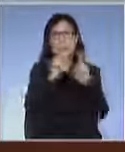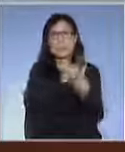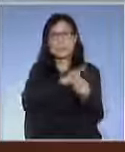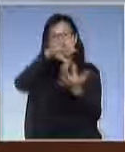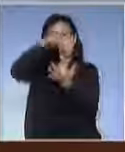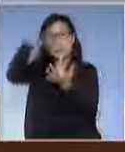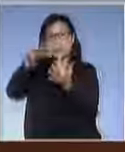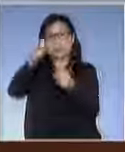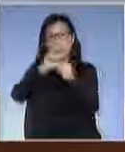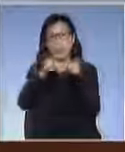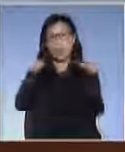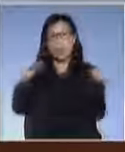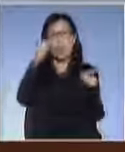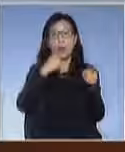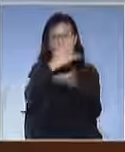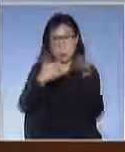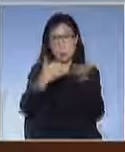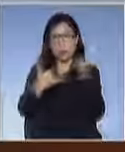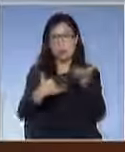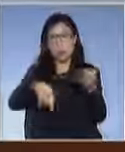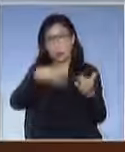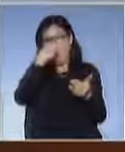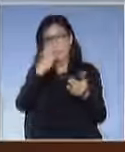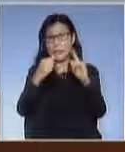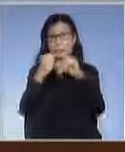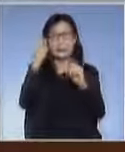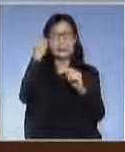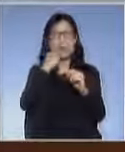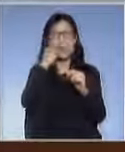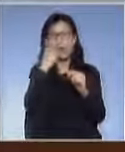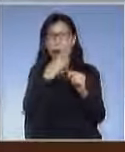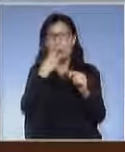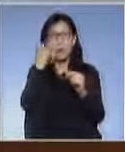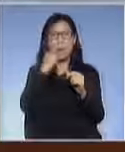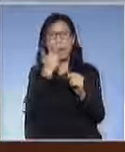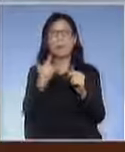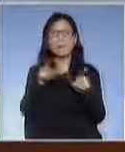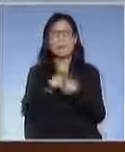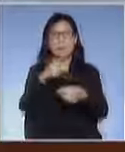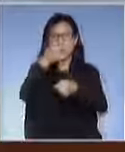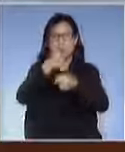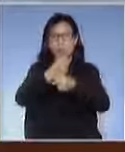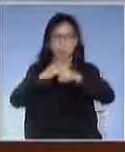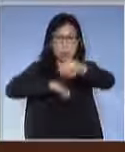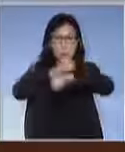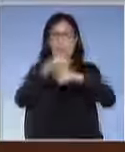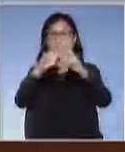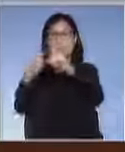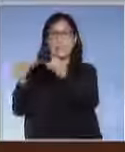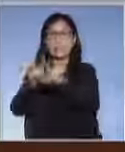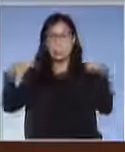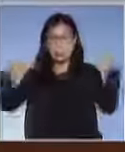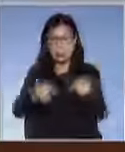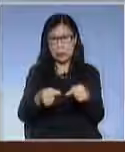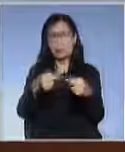擇延長退休，以應付香港人口高齡化及勞動人口萎縮所帶來的